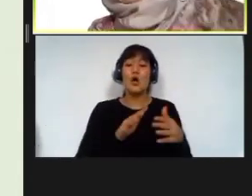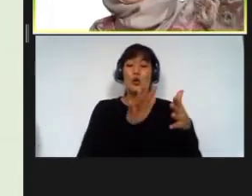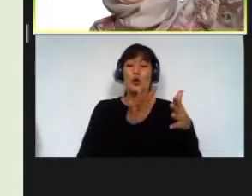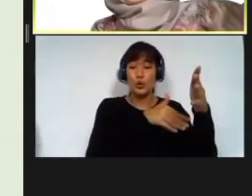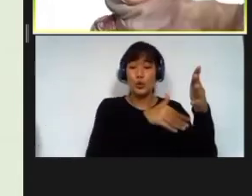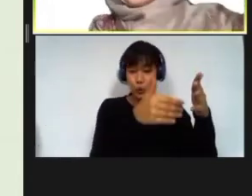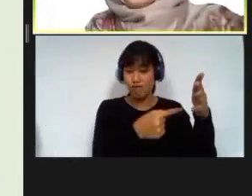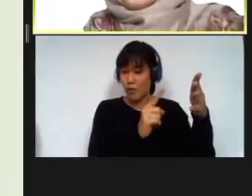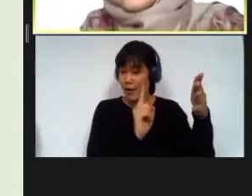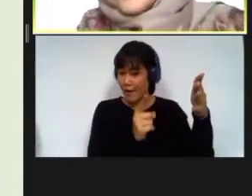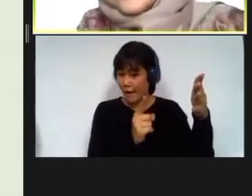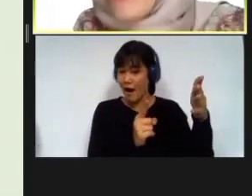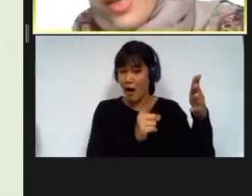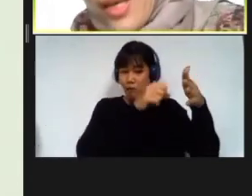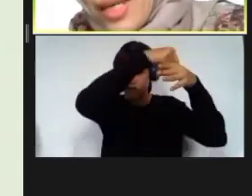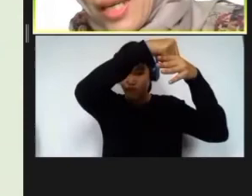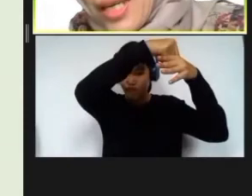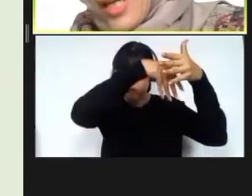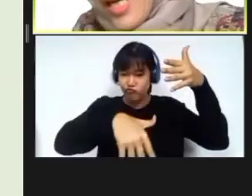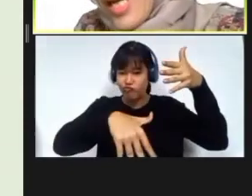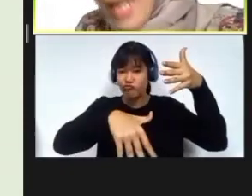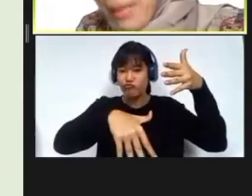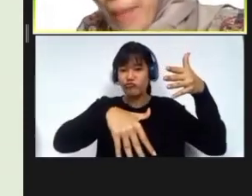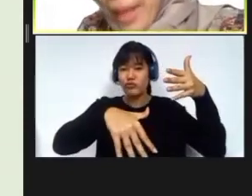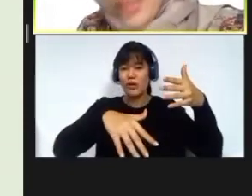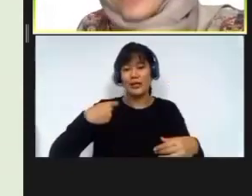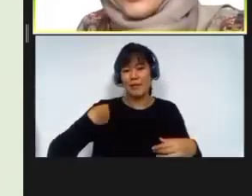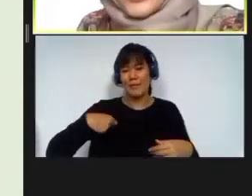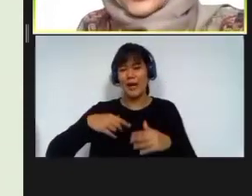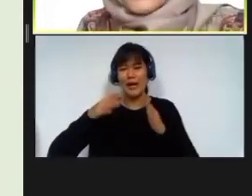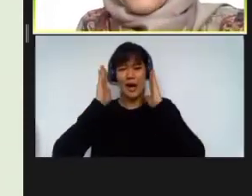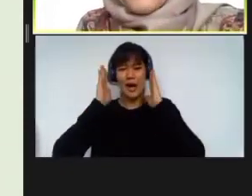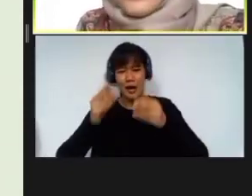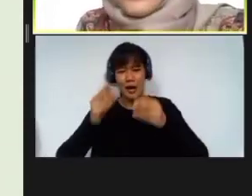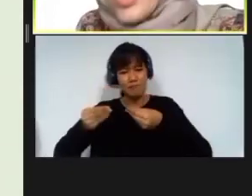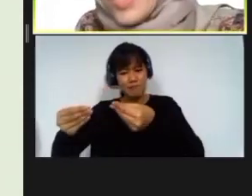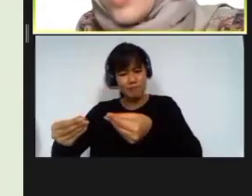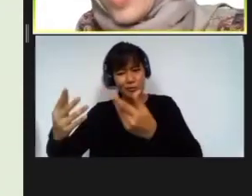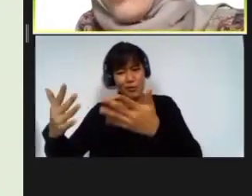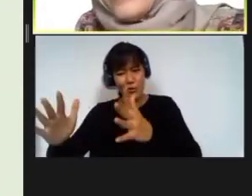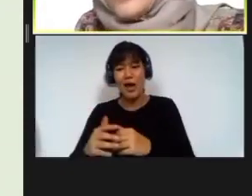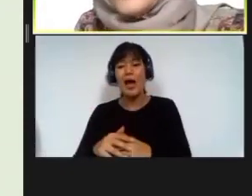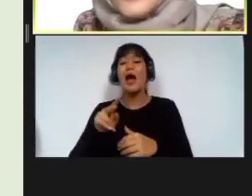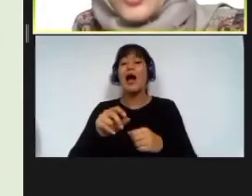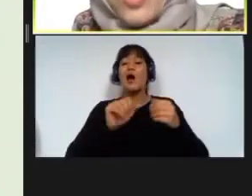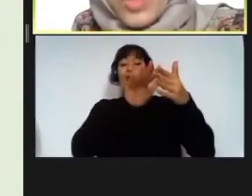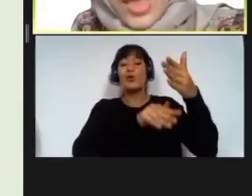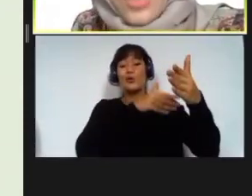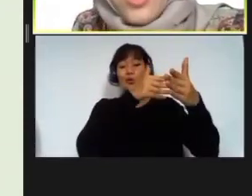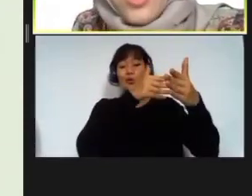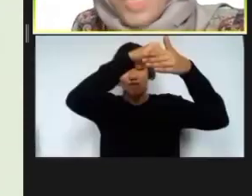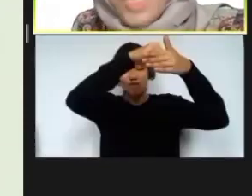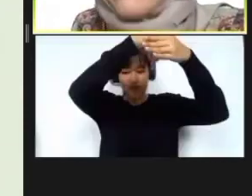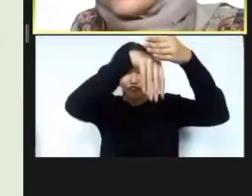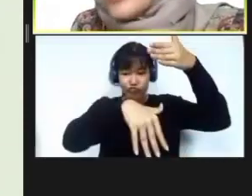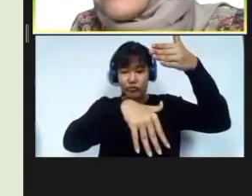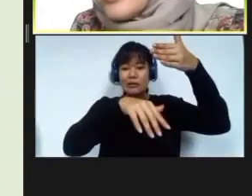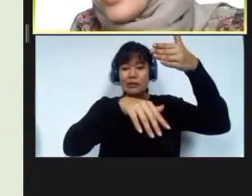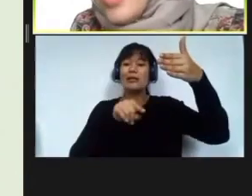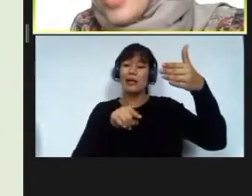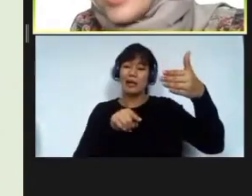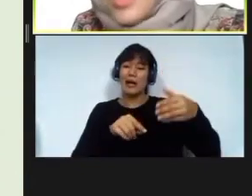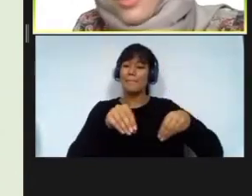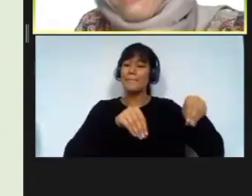nih, sudah turun nih given dari Kementerian Agama gitu. Tetapi bagaimana kurikulum itu kita turunkan dalam